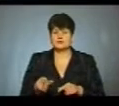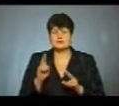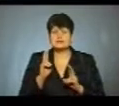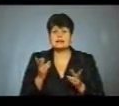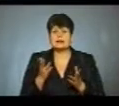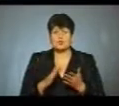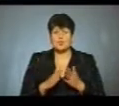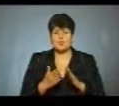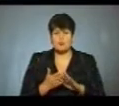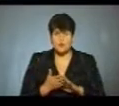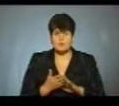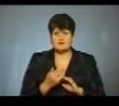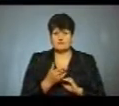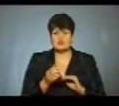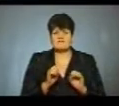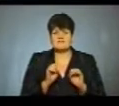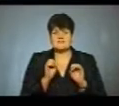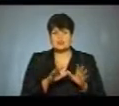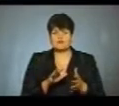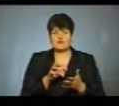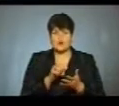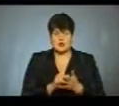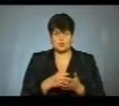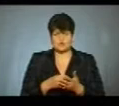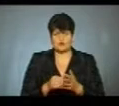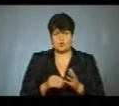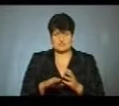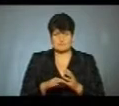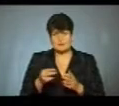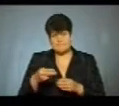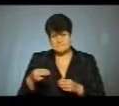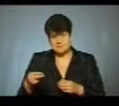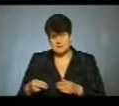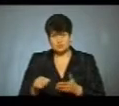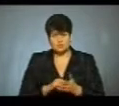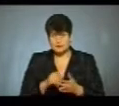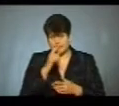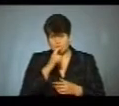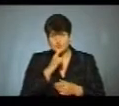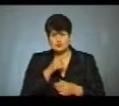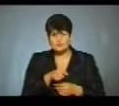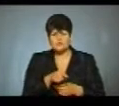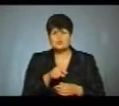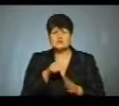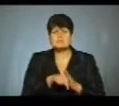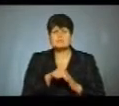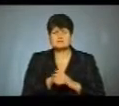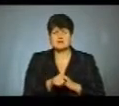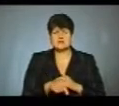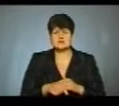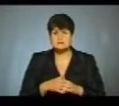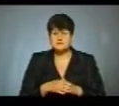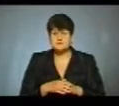яких умовах вони віддають в оренду свою землю. Вони підписують папери, не розуміючи повністю їхнього